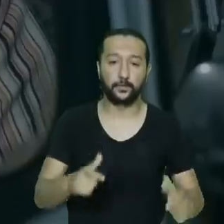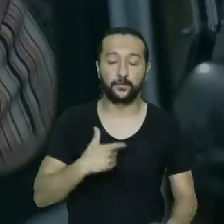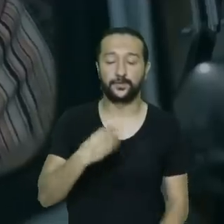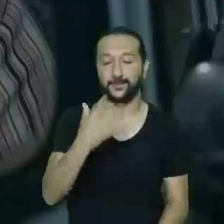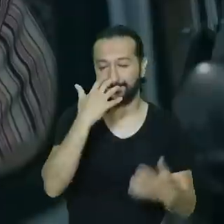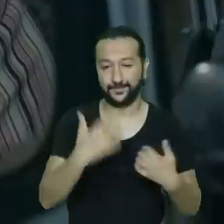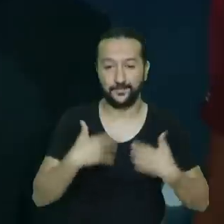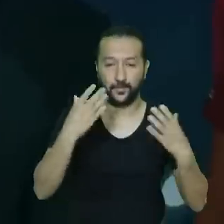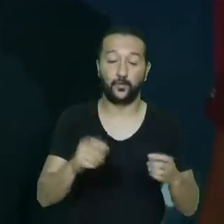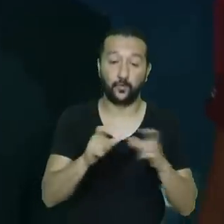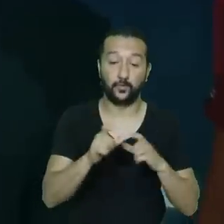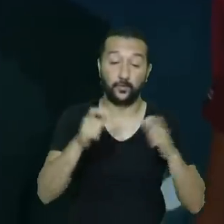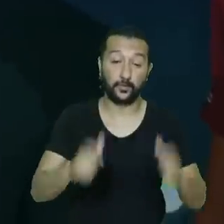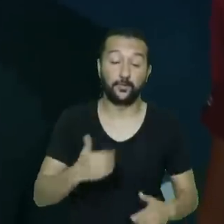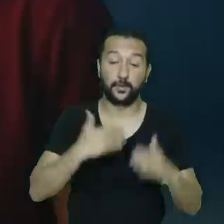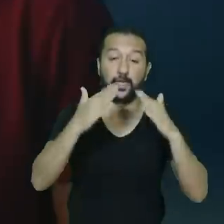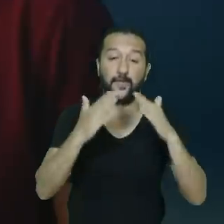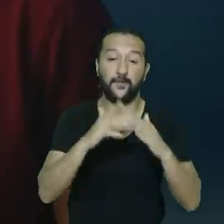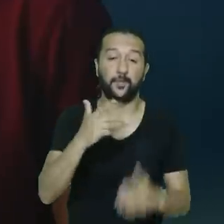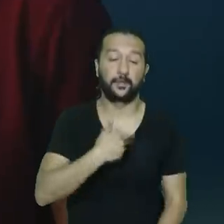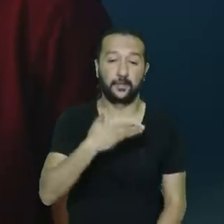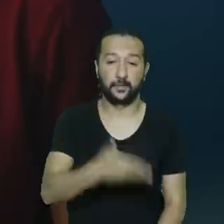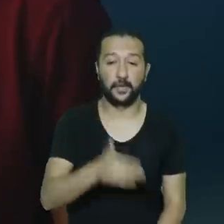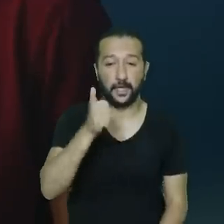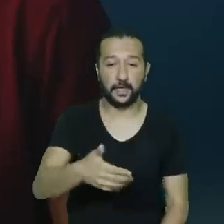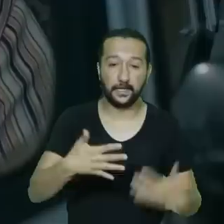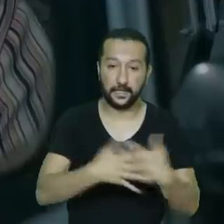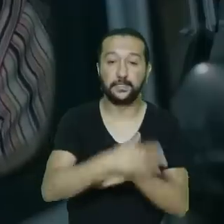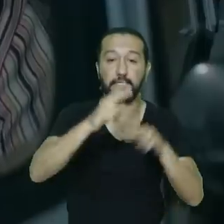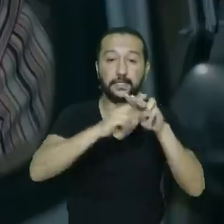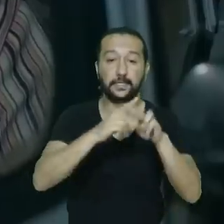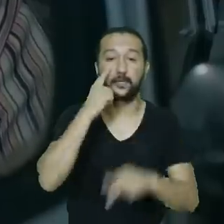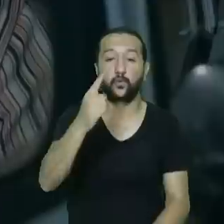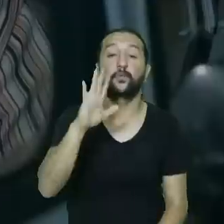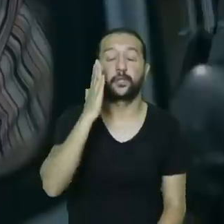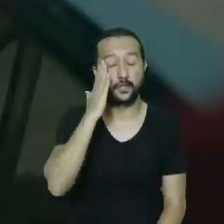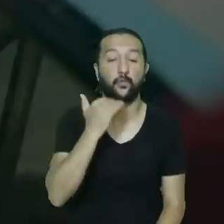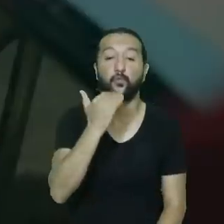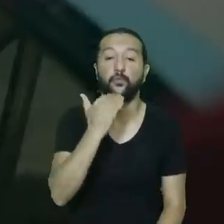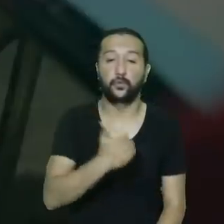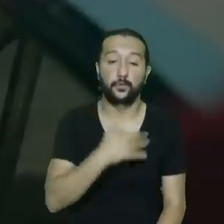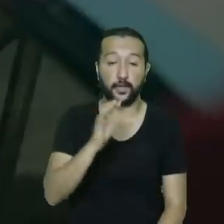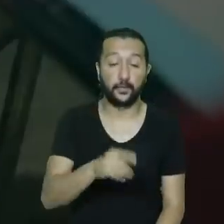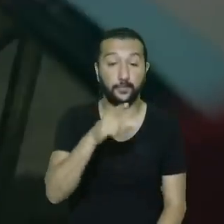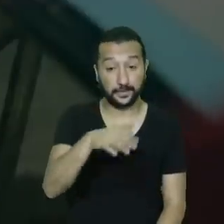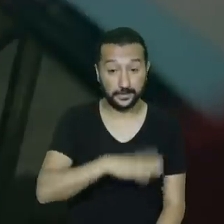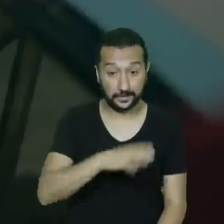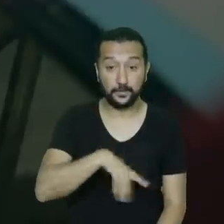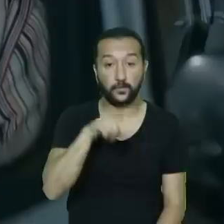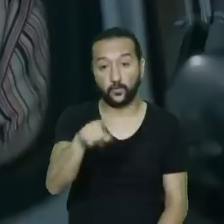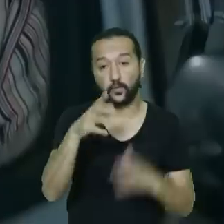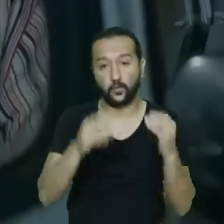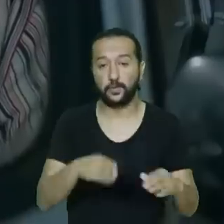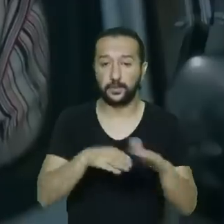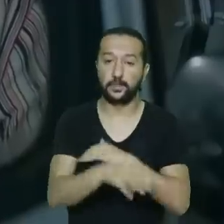çok iyi geliyor biliyor musun Süleyman? Bura benim yuvam gibi. Hem her gece yıldızlar görmeden yatamıyorum biliyor musun? Hem nereye istersem oraya